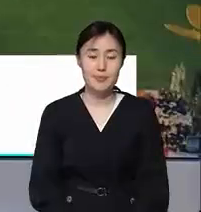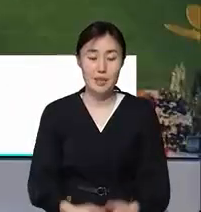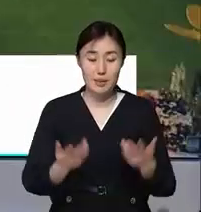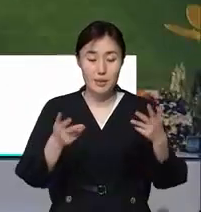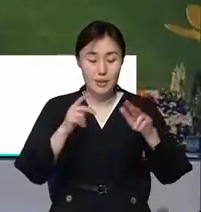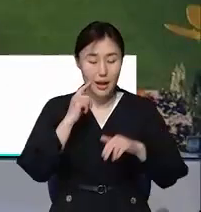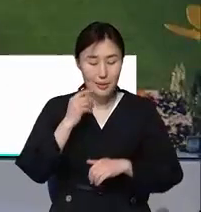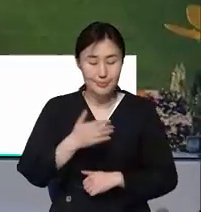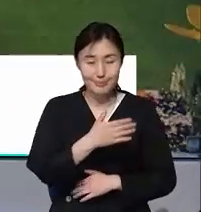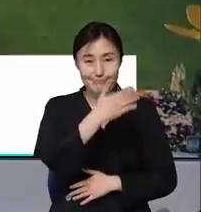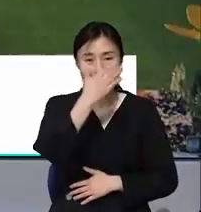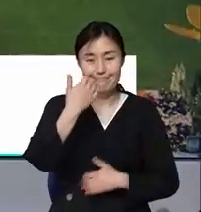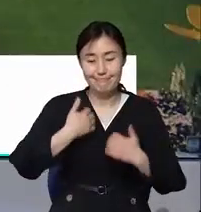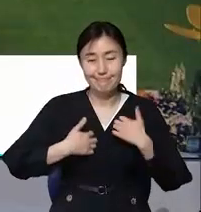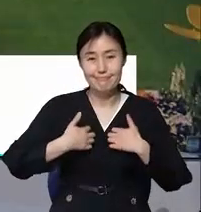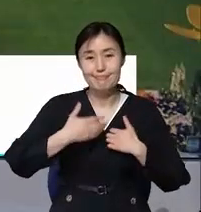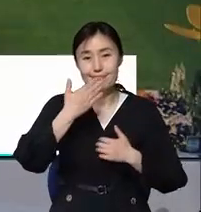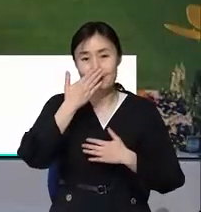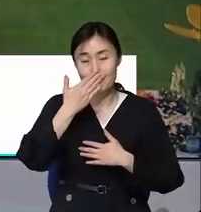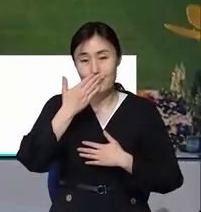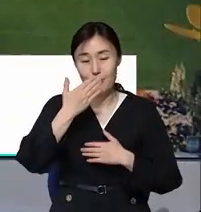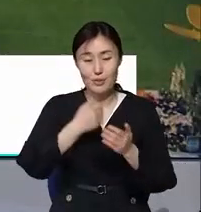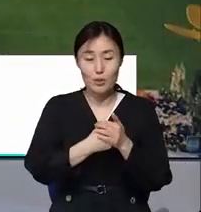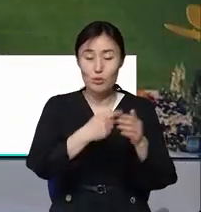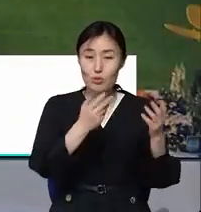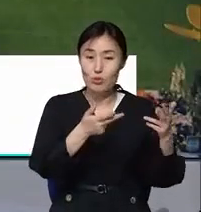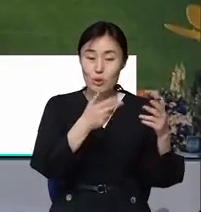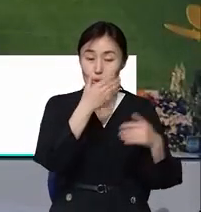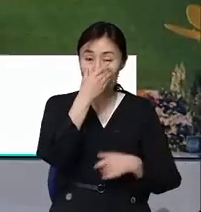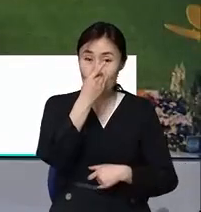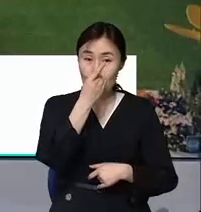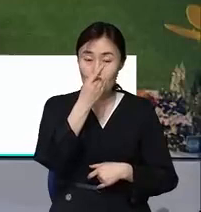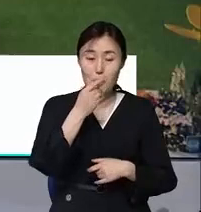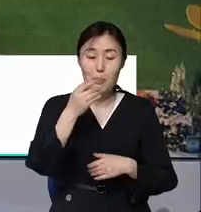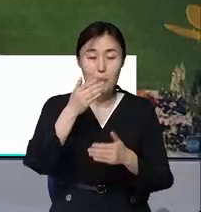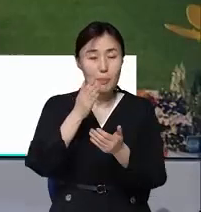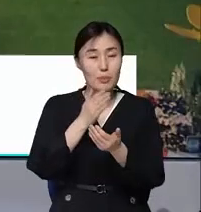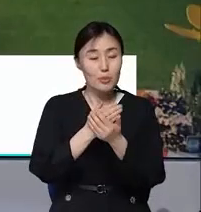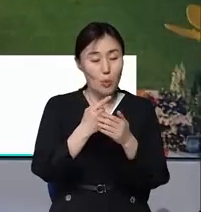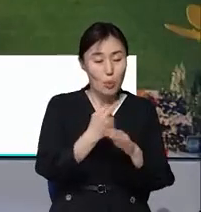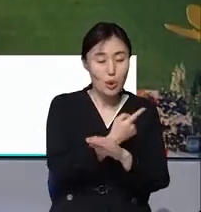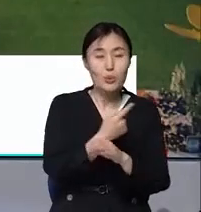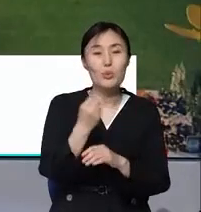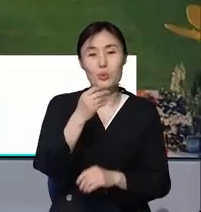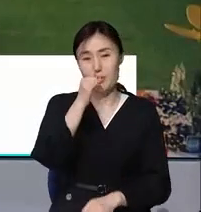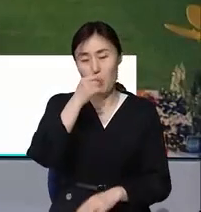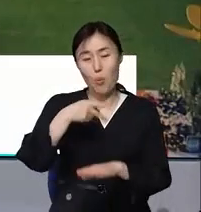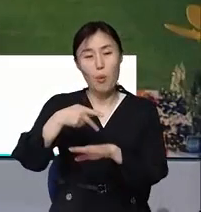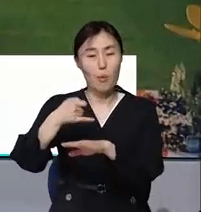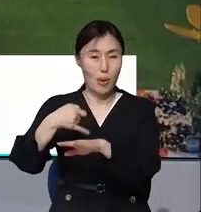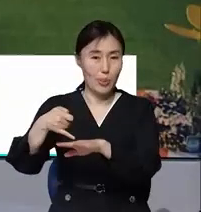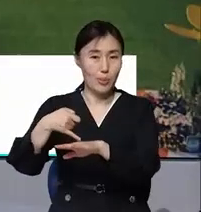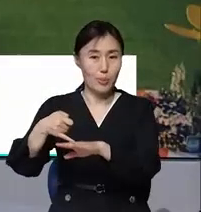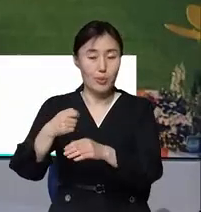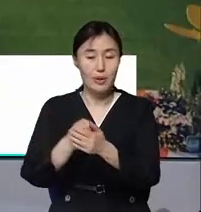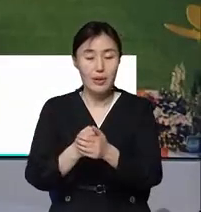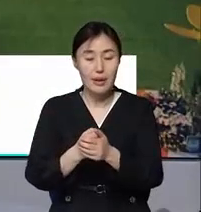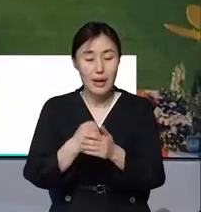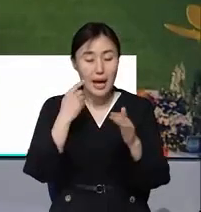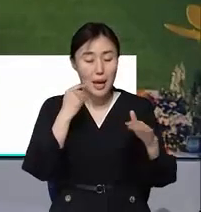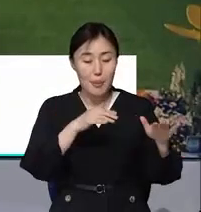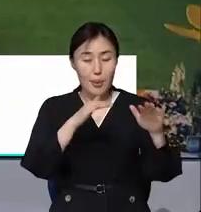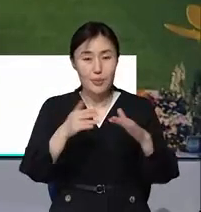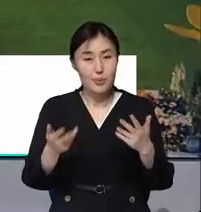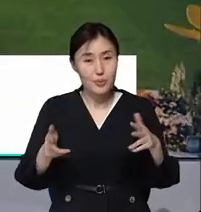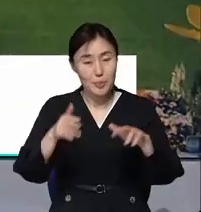정원의 아름다움을 만끽할 수 있는 곳이 순천 말고 또 있습니다. 바로 완도인데요. 완도에서는 해변 정원을 감상할